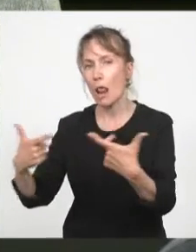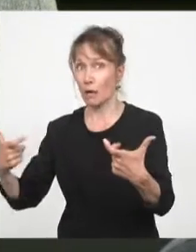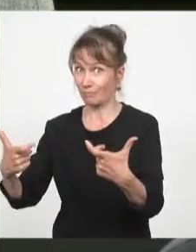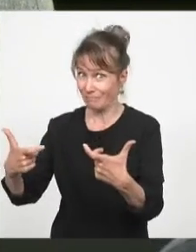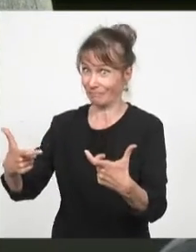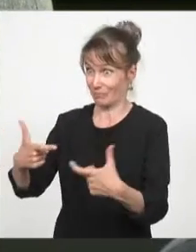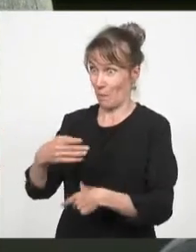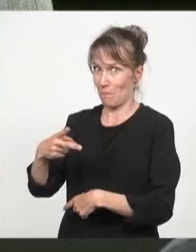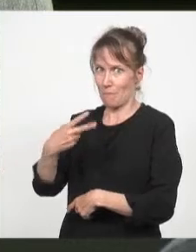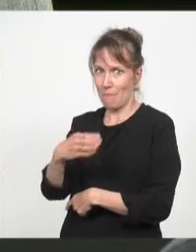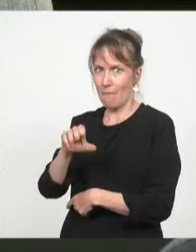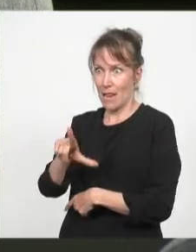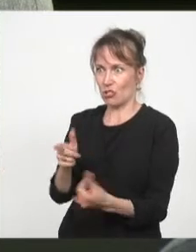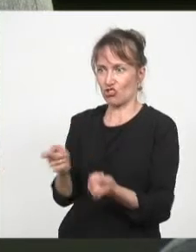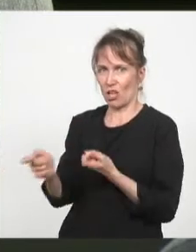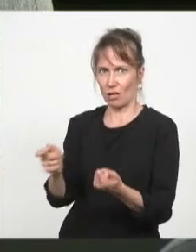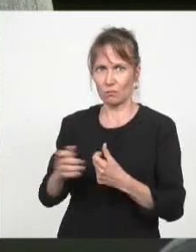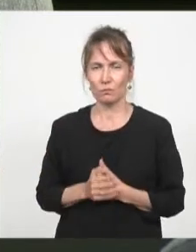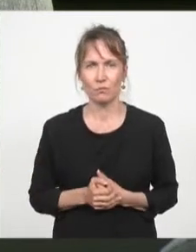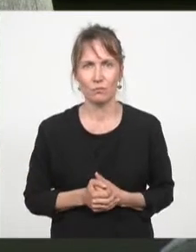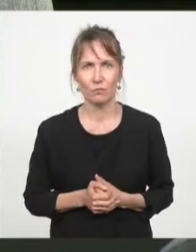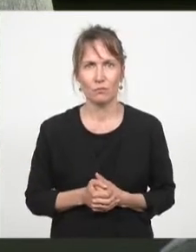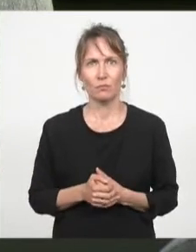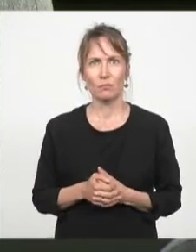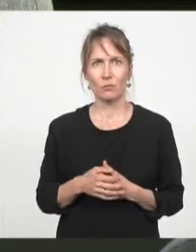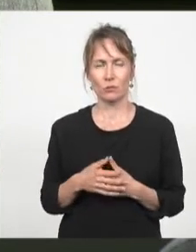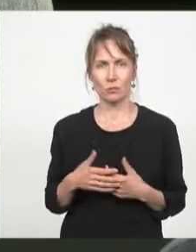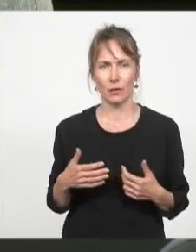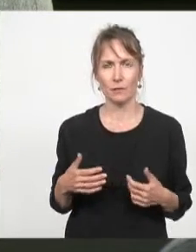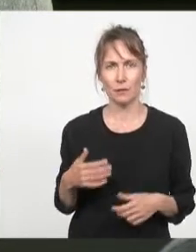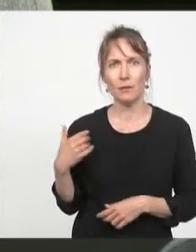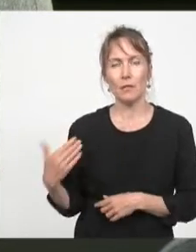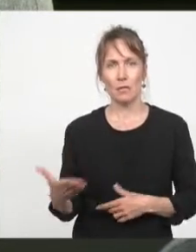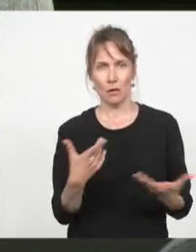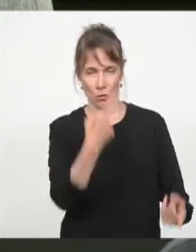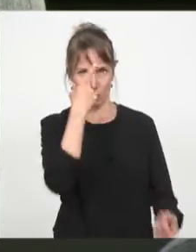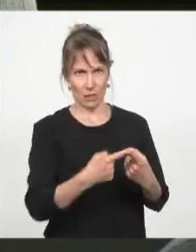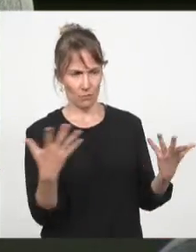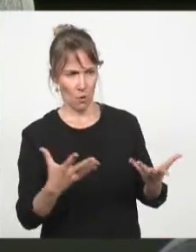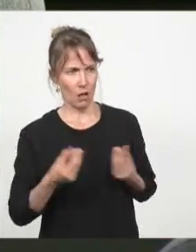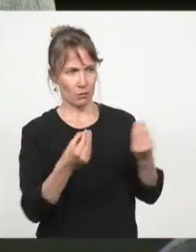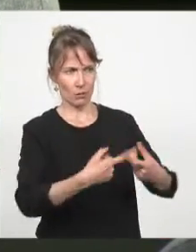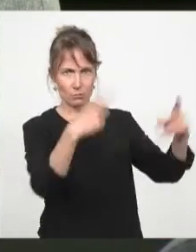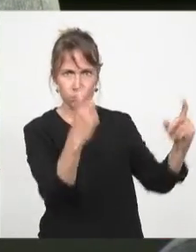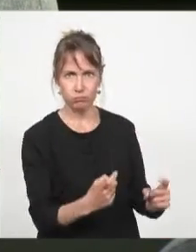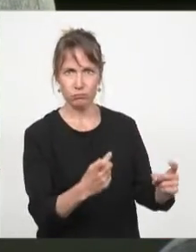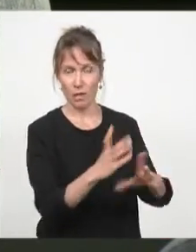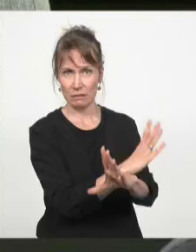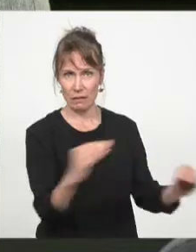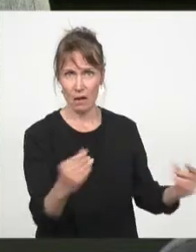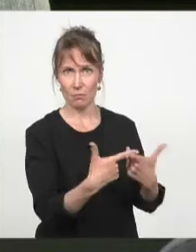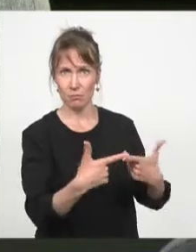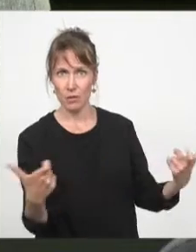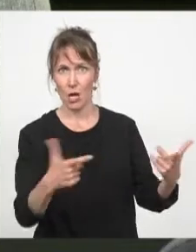Une fois ce constat établi, la voie à poursuivre pour atténuer ces niveaux sonores est claire: apaiser nos villes par la réduction de vitesse, modifier les